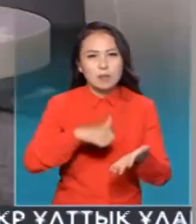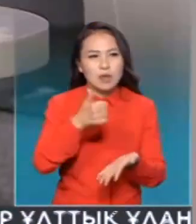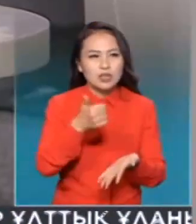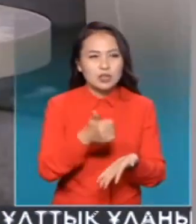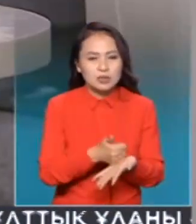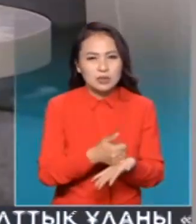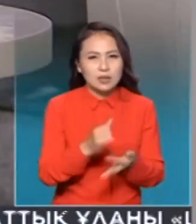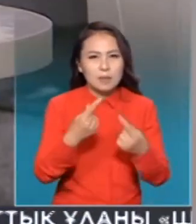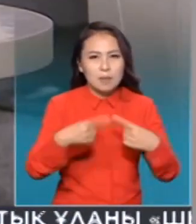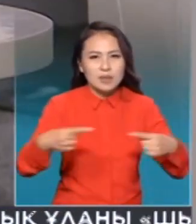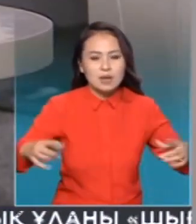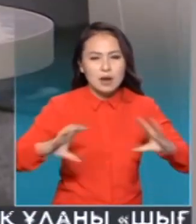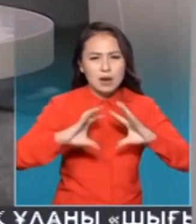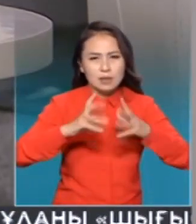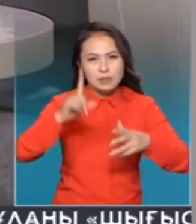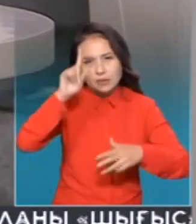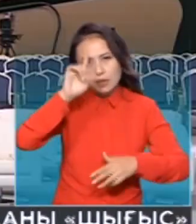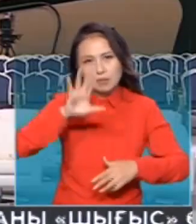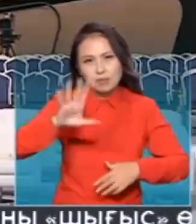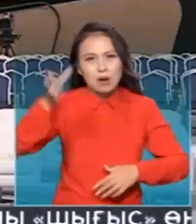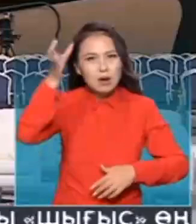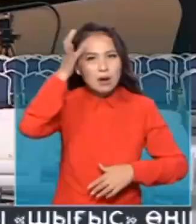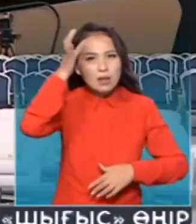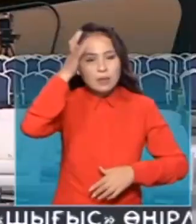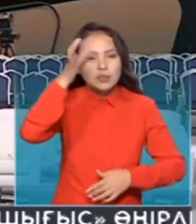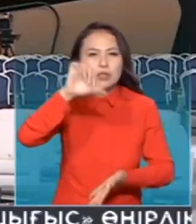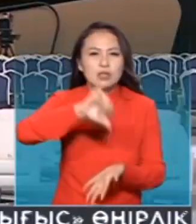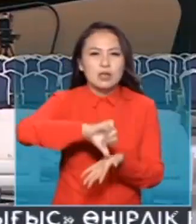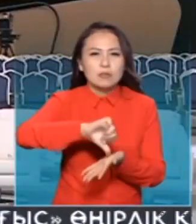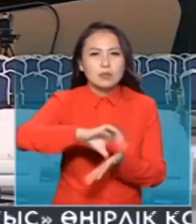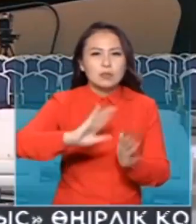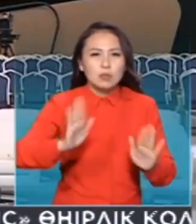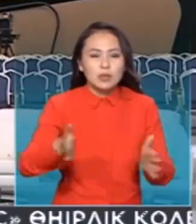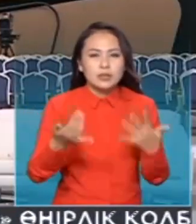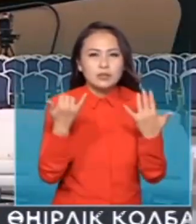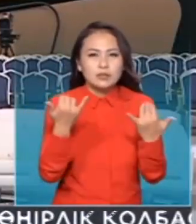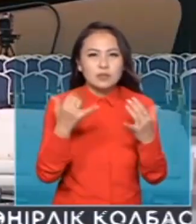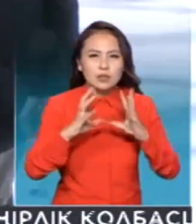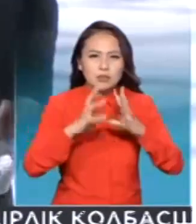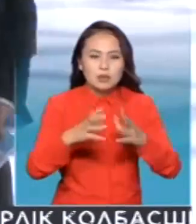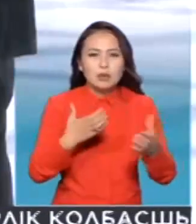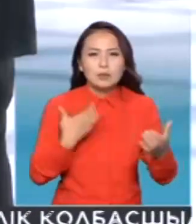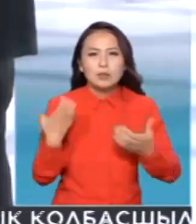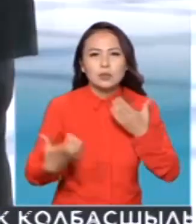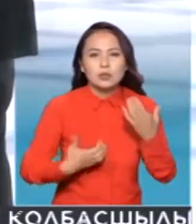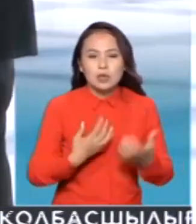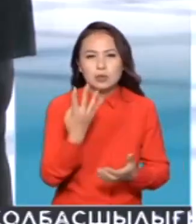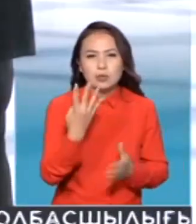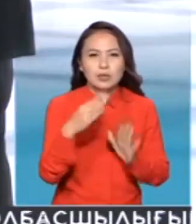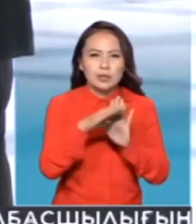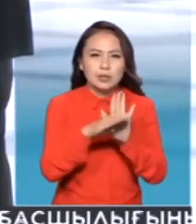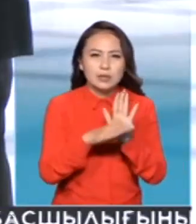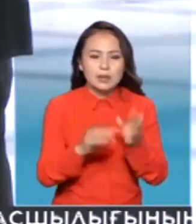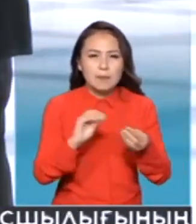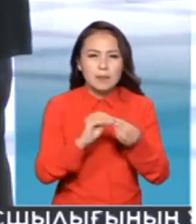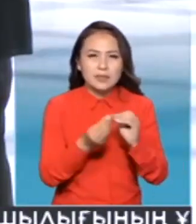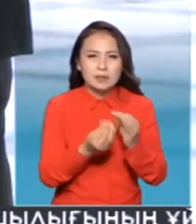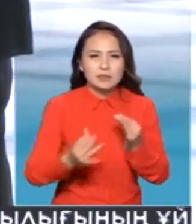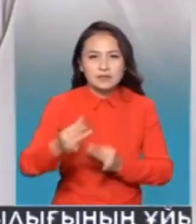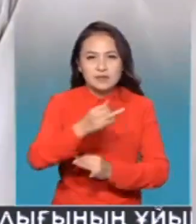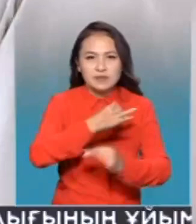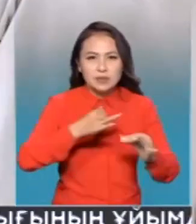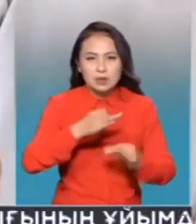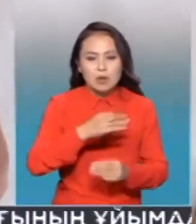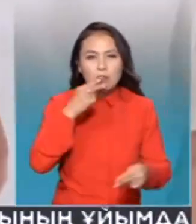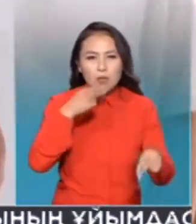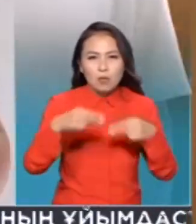және басқа да әлемге танымал ғалымдар мен сарапшылар қатысады. Халықаралық алаңда жаһан жұртын алаңдатқан 4 негізгі мәселе талқыланбақ.